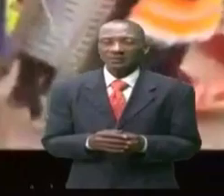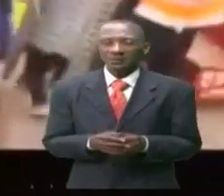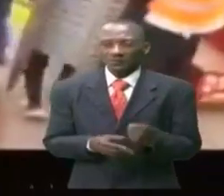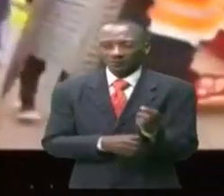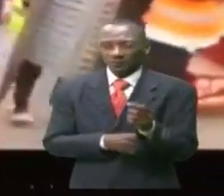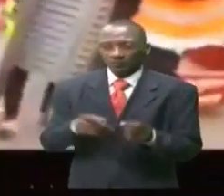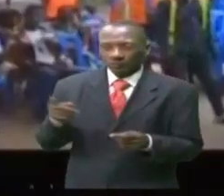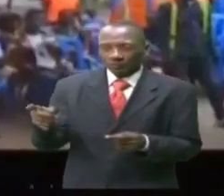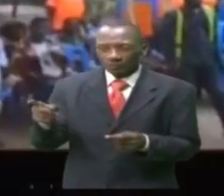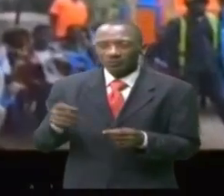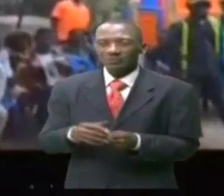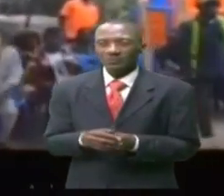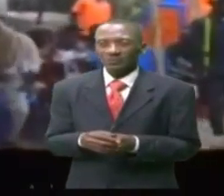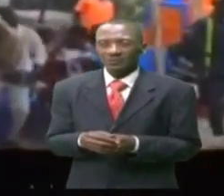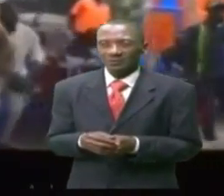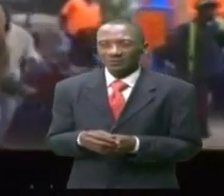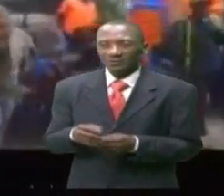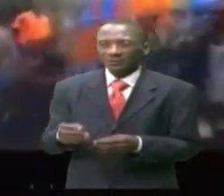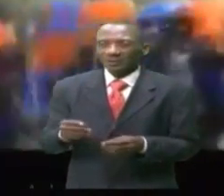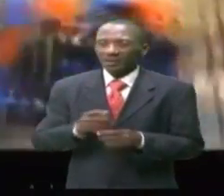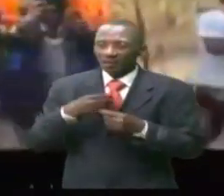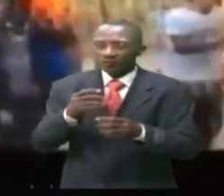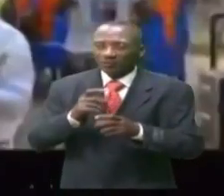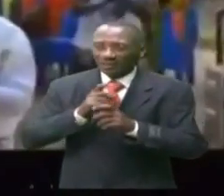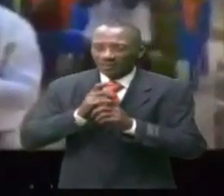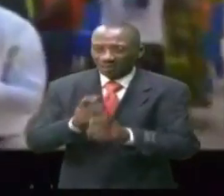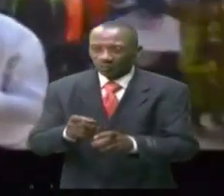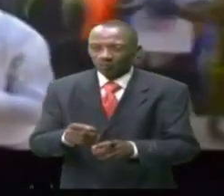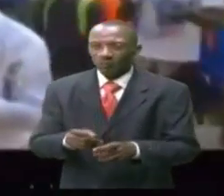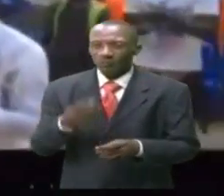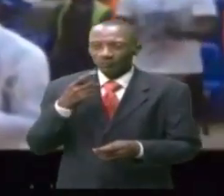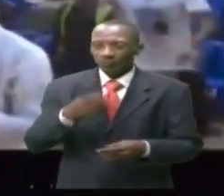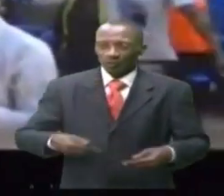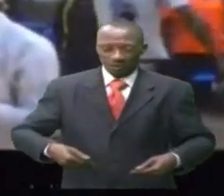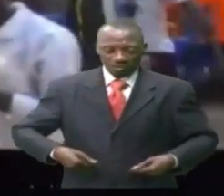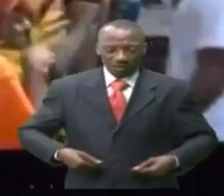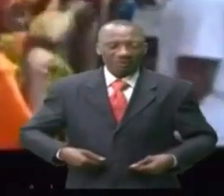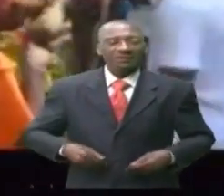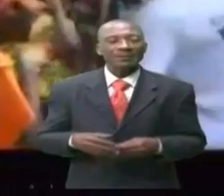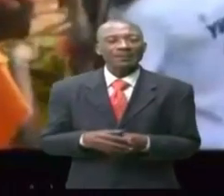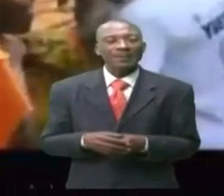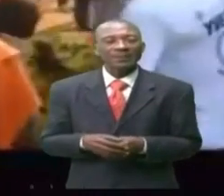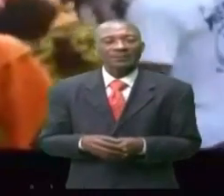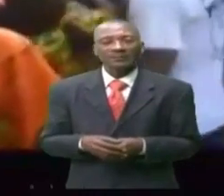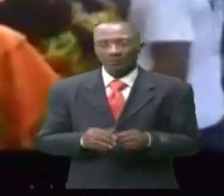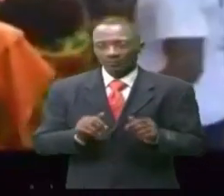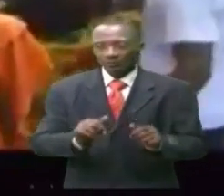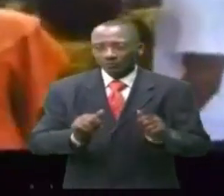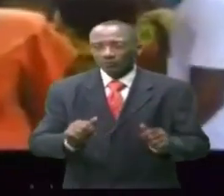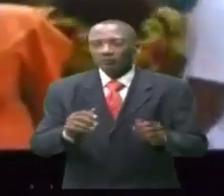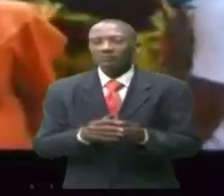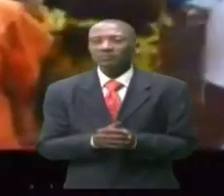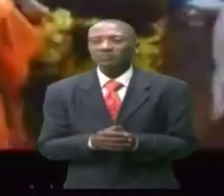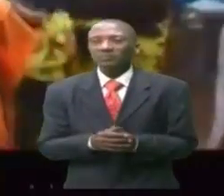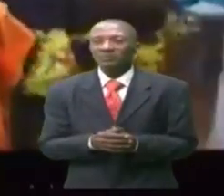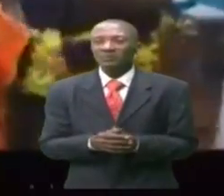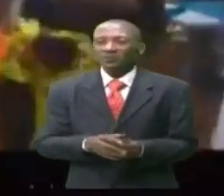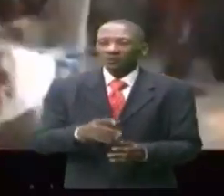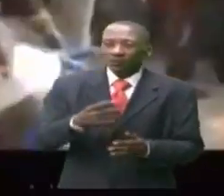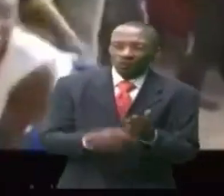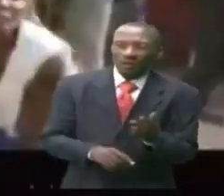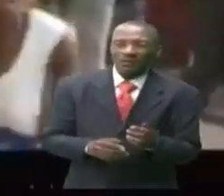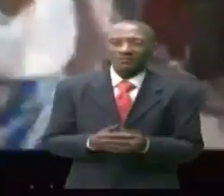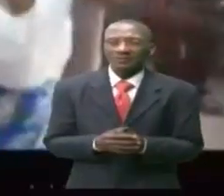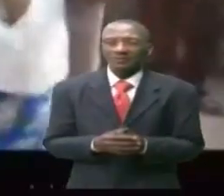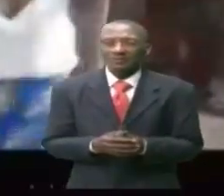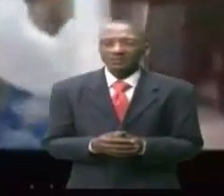matériel et une enveloppe pour commencer une activité socio-économique en vue de la promotion de petits